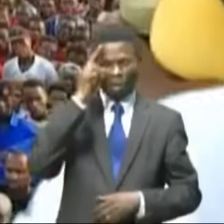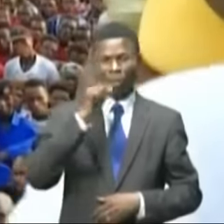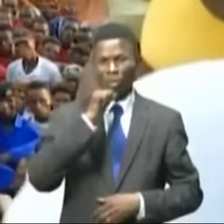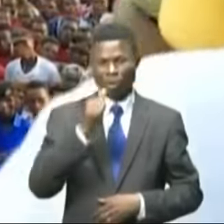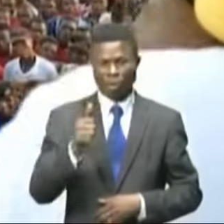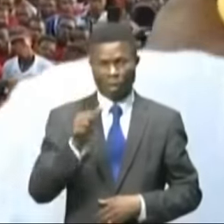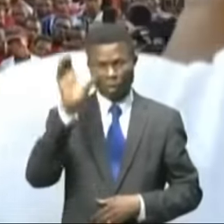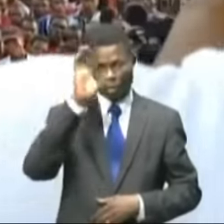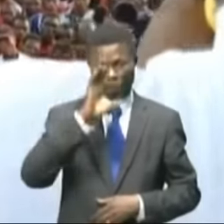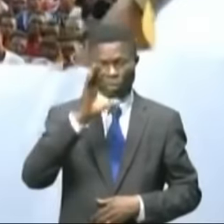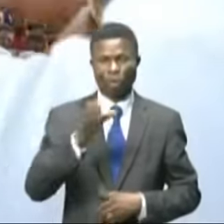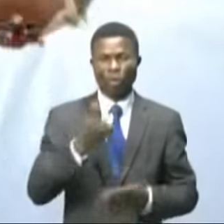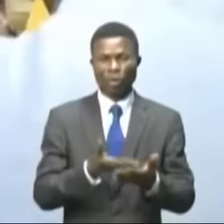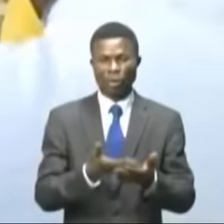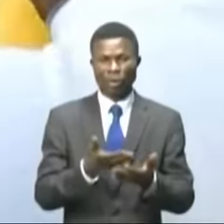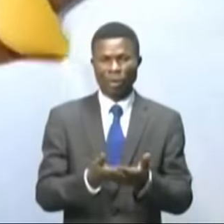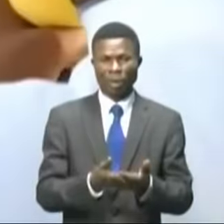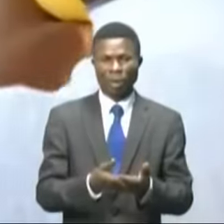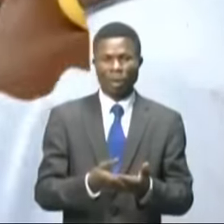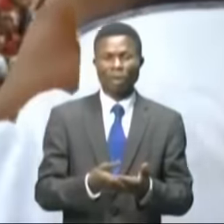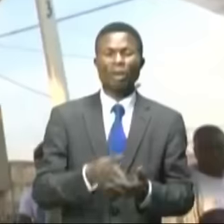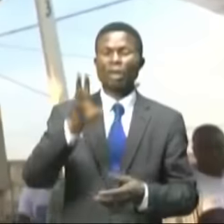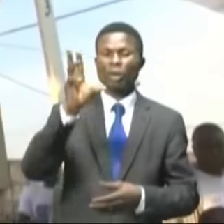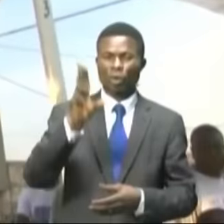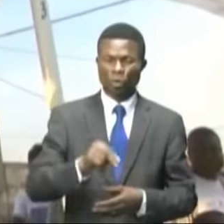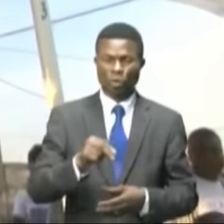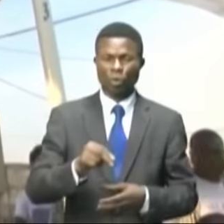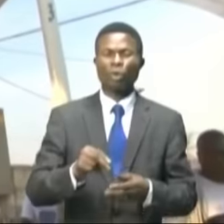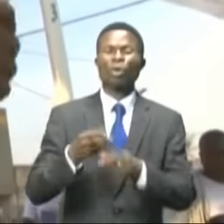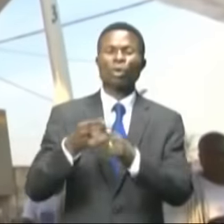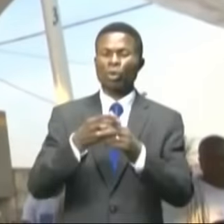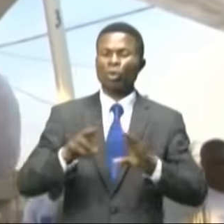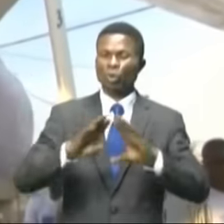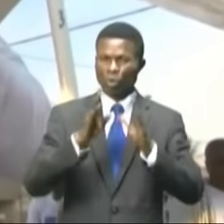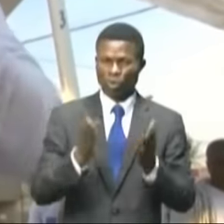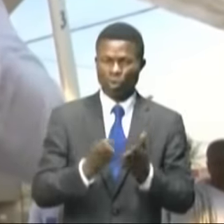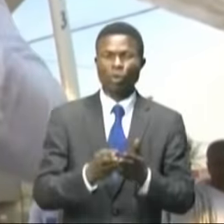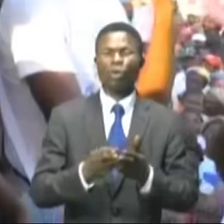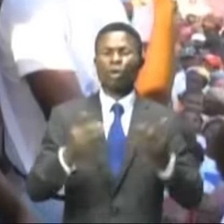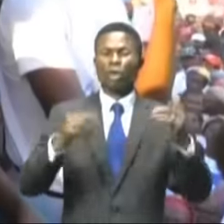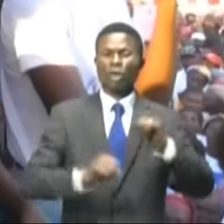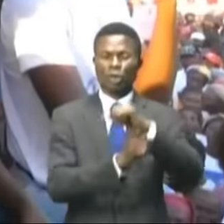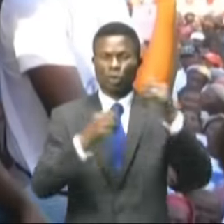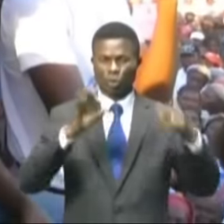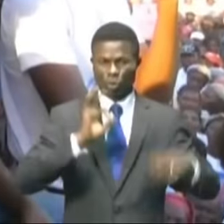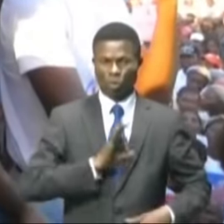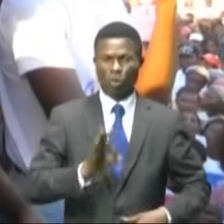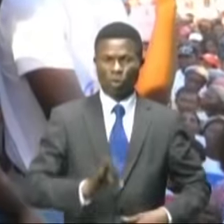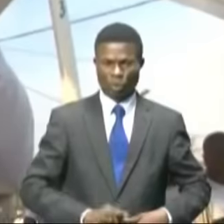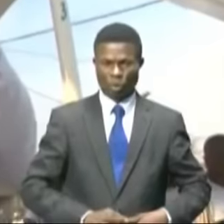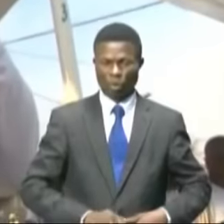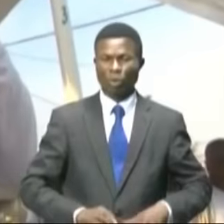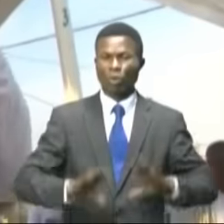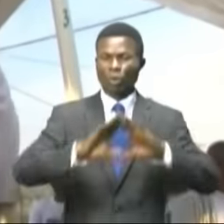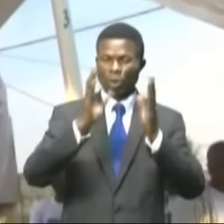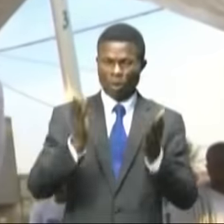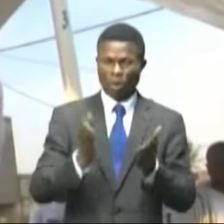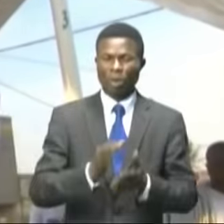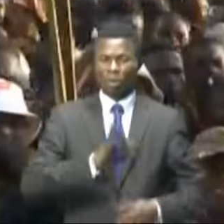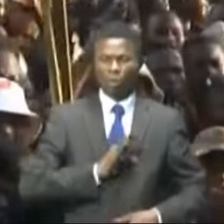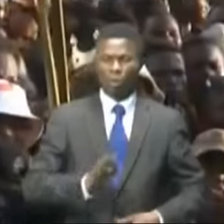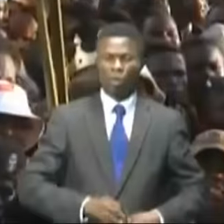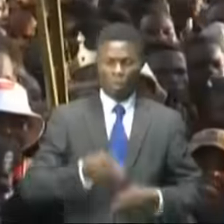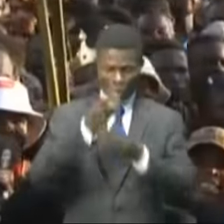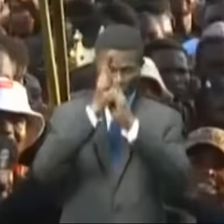Pour la élu, pour la nommer, y compris par nos conseillers. établissement de Kalobi,